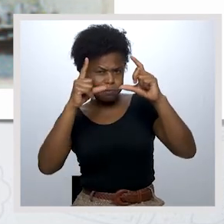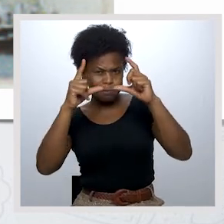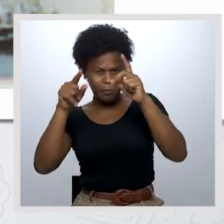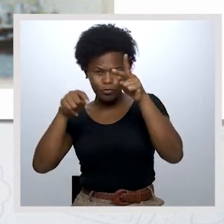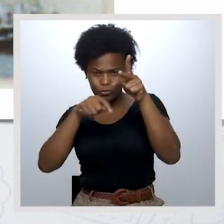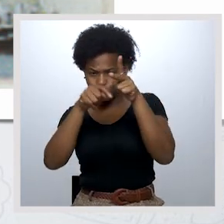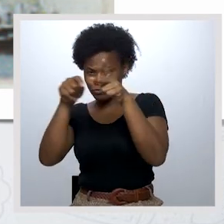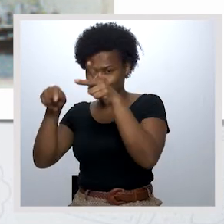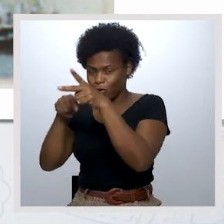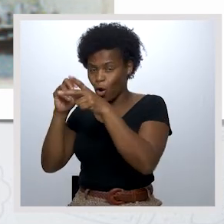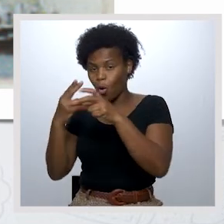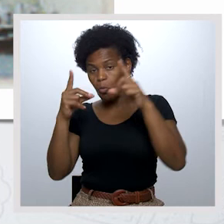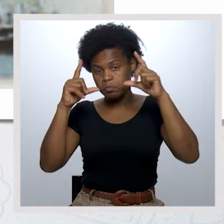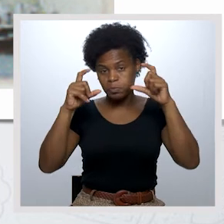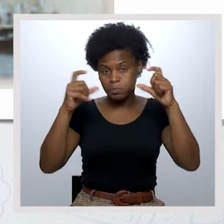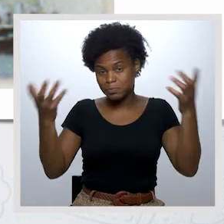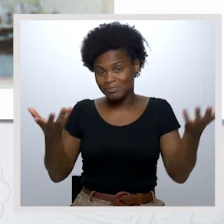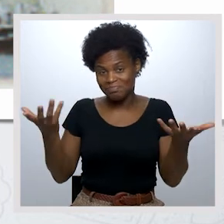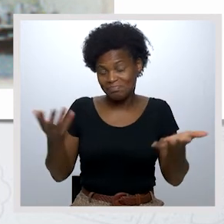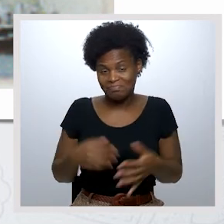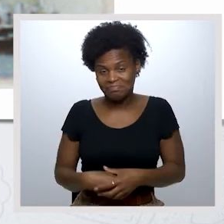de filmer ou faire des photos.